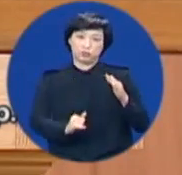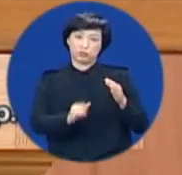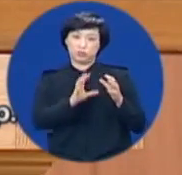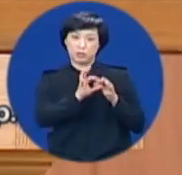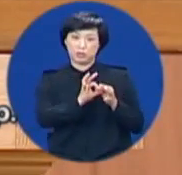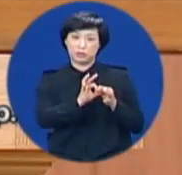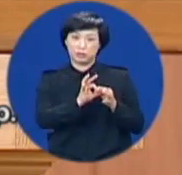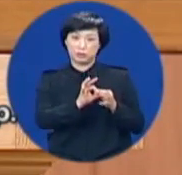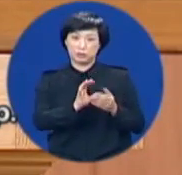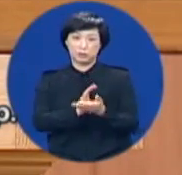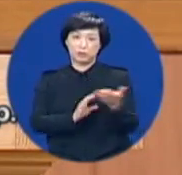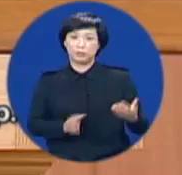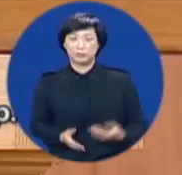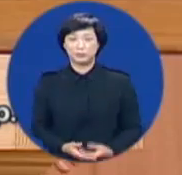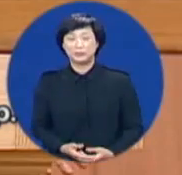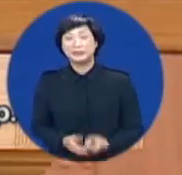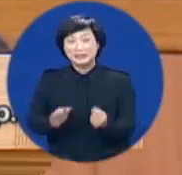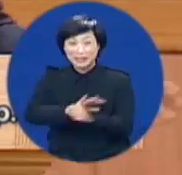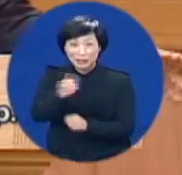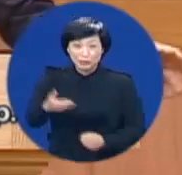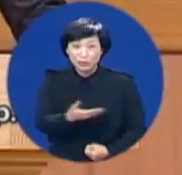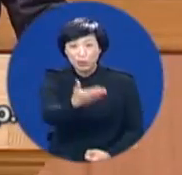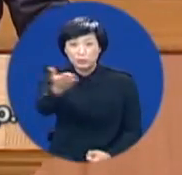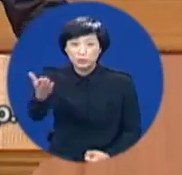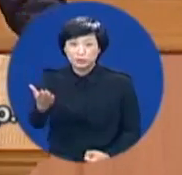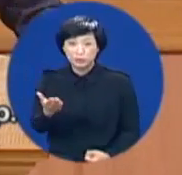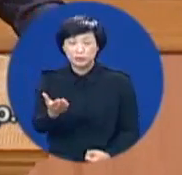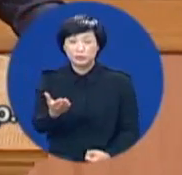가까울 만큼. 사랑하는 여러분,